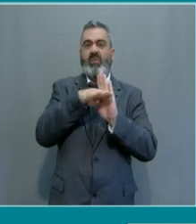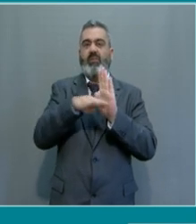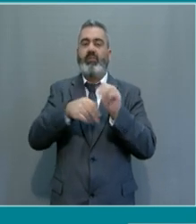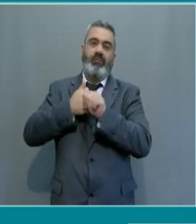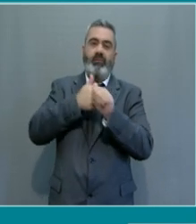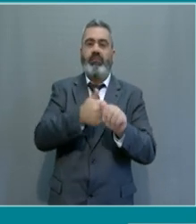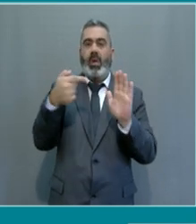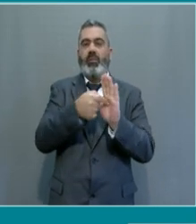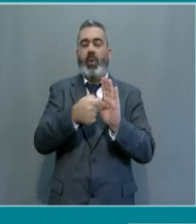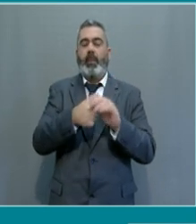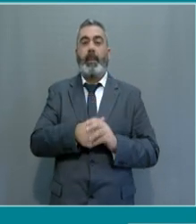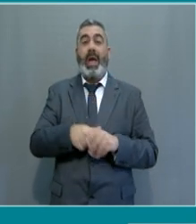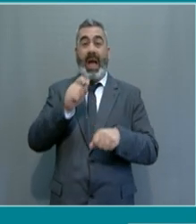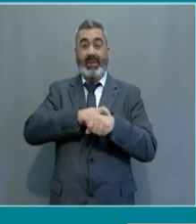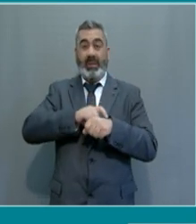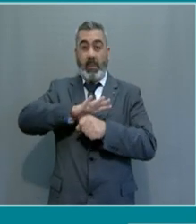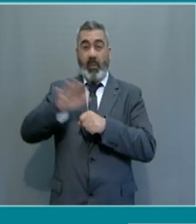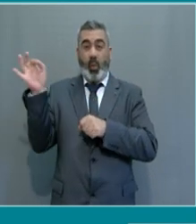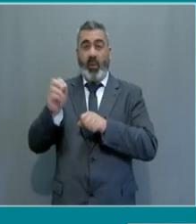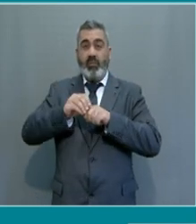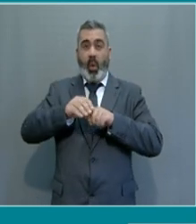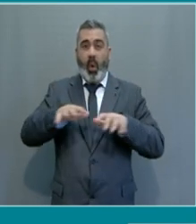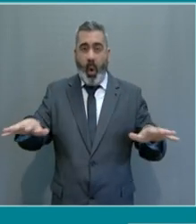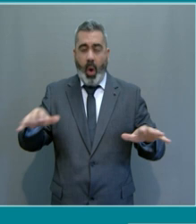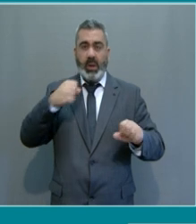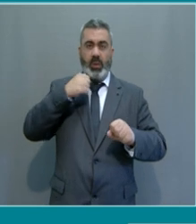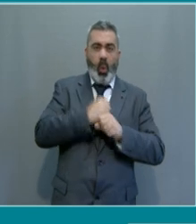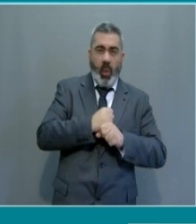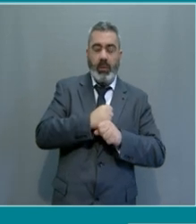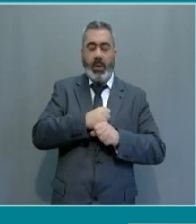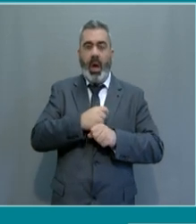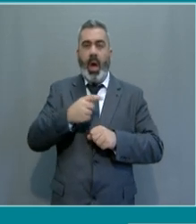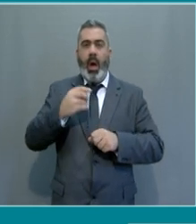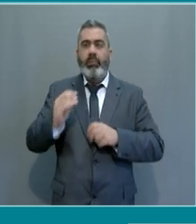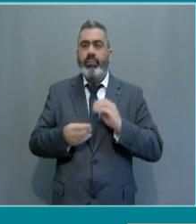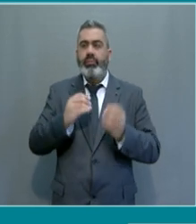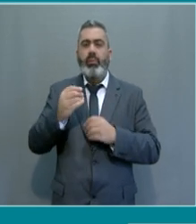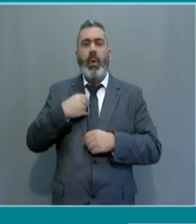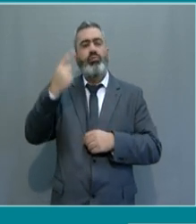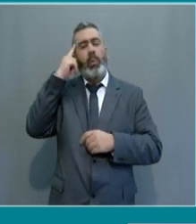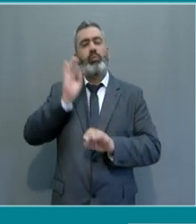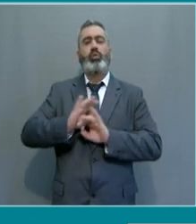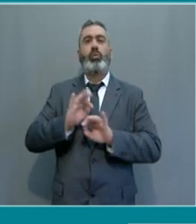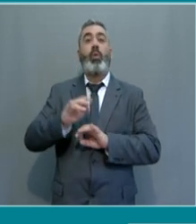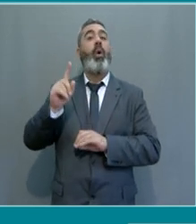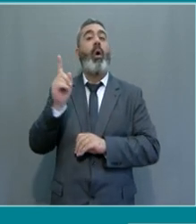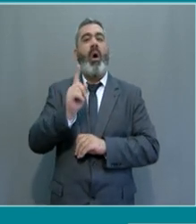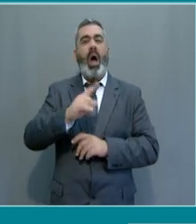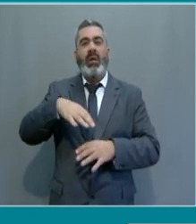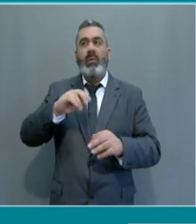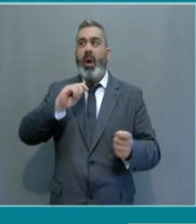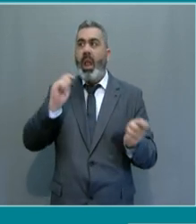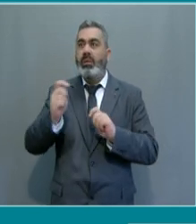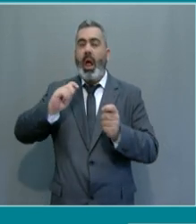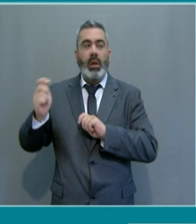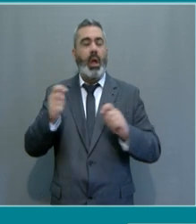Μπαίνοντας μέσα στην πανδημία, καταλάβαμε ότι πολλά από τα πράγματα τα οποία θεωρούσαμε δεδομένα αλλάζουν. Και υπήρξε μια επιτάχυνση στο